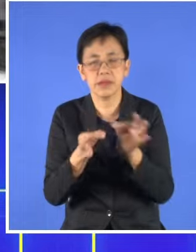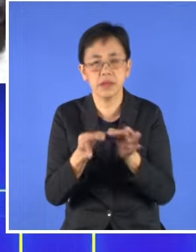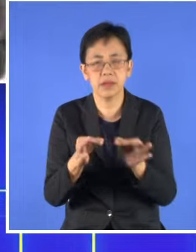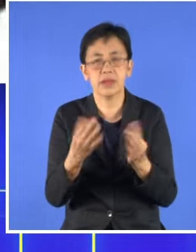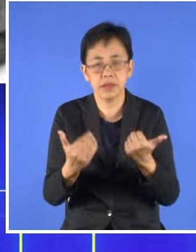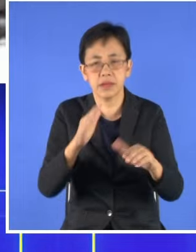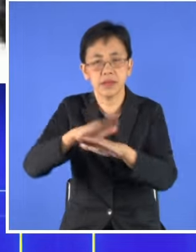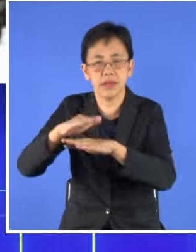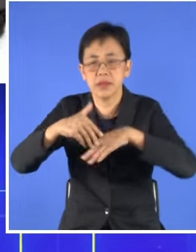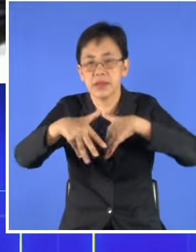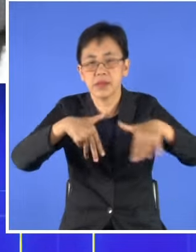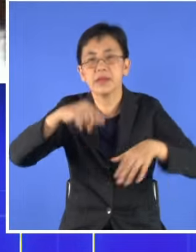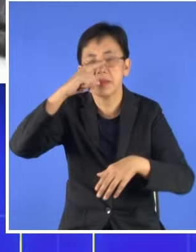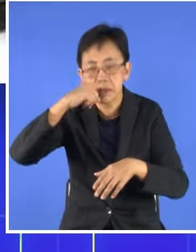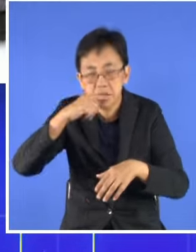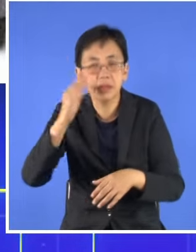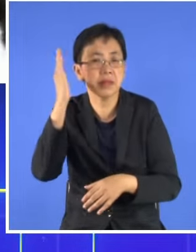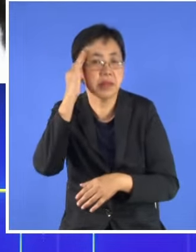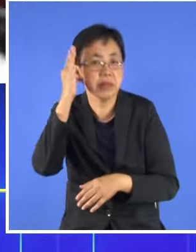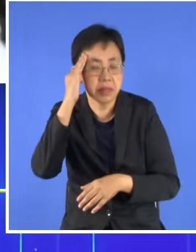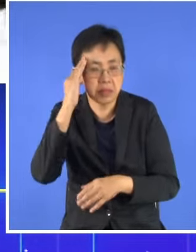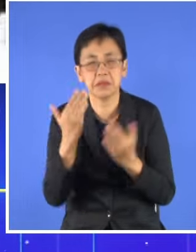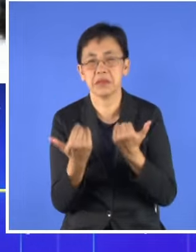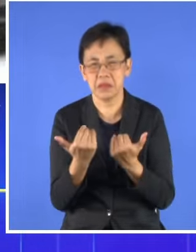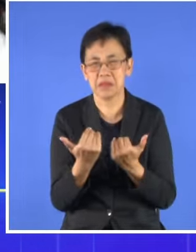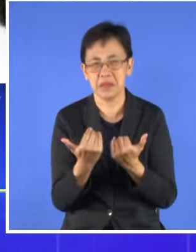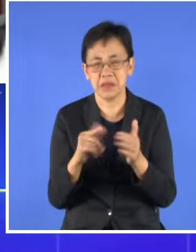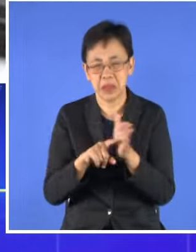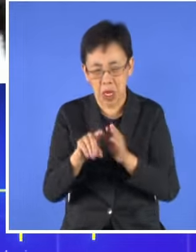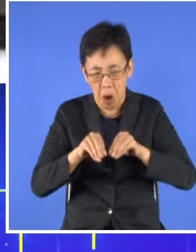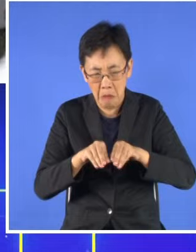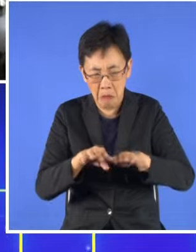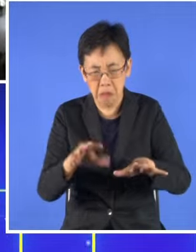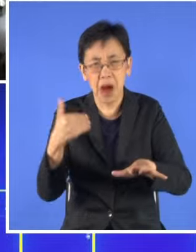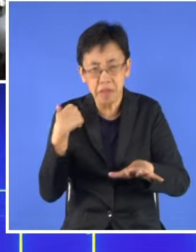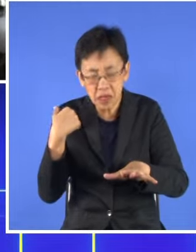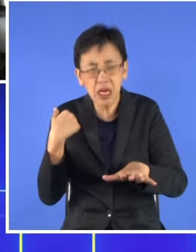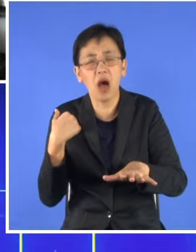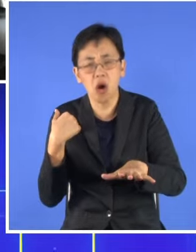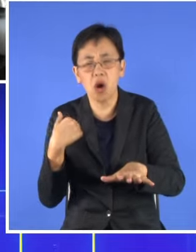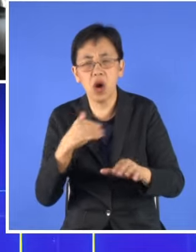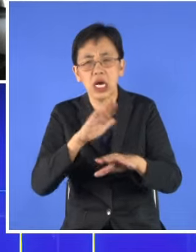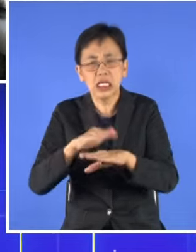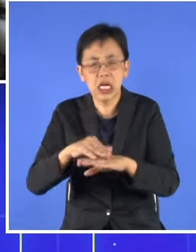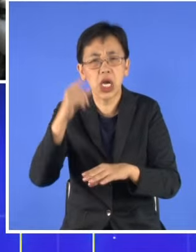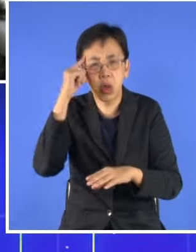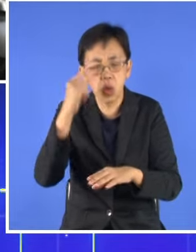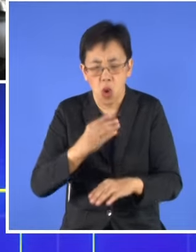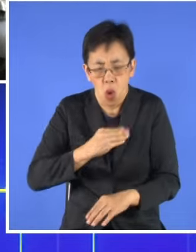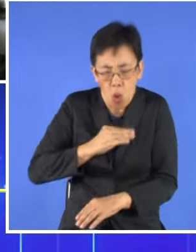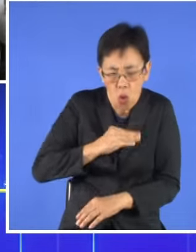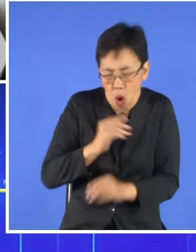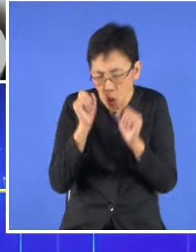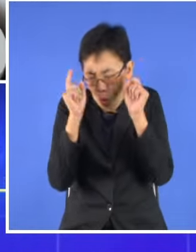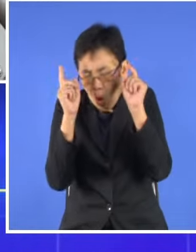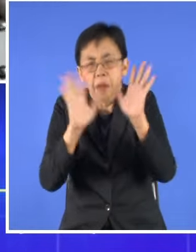ให้ประชาชนคนไทยให้รับทราบวามันมเข้ามาแต่ไม่ไดอยากให้แบบกงวลใจหรอว่าตื่นตนกวาีวจะเหอน